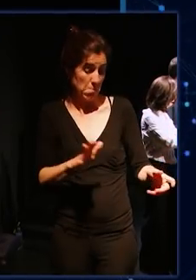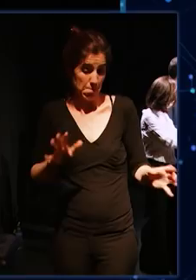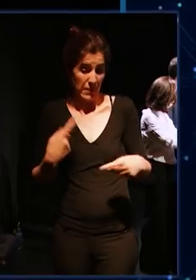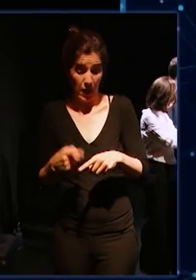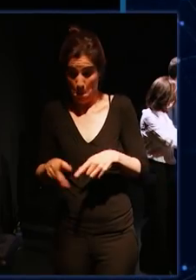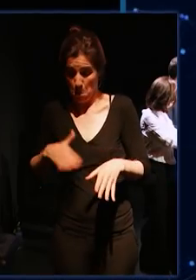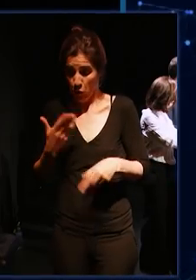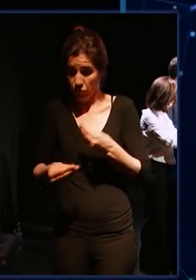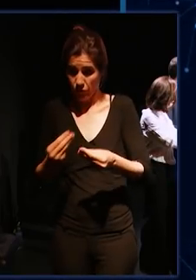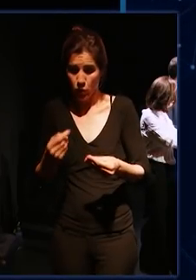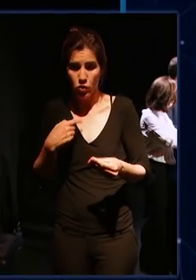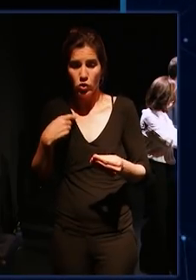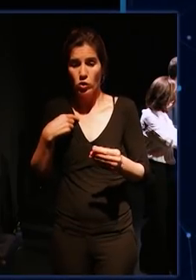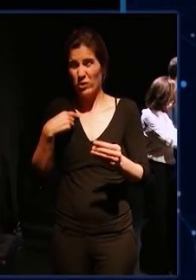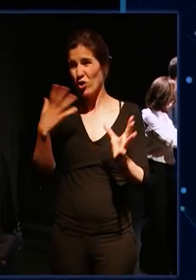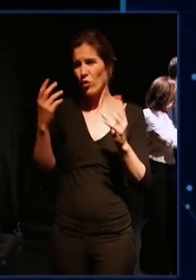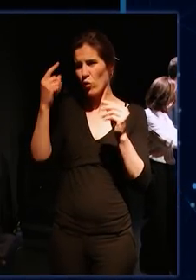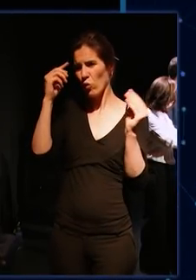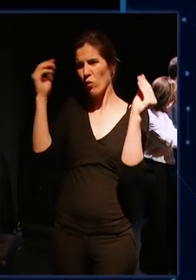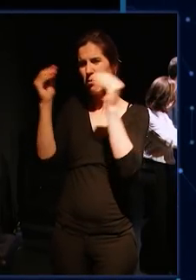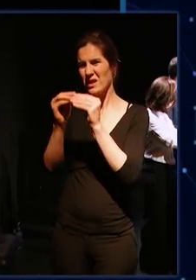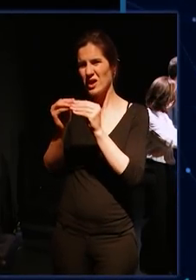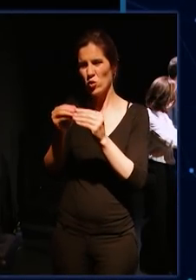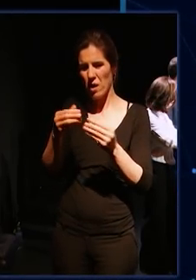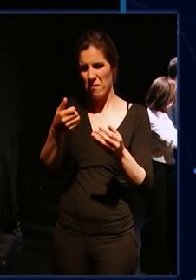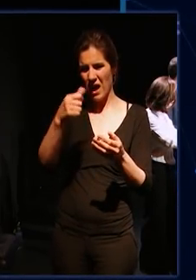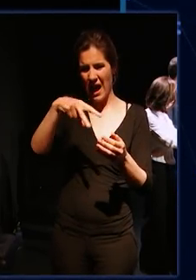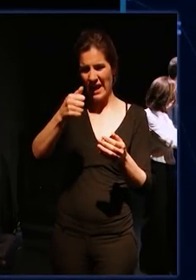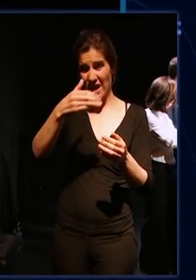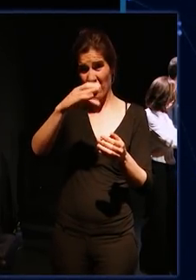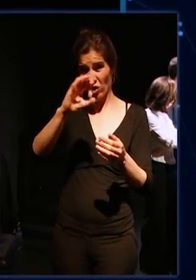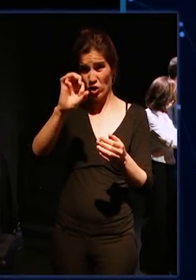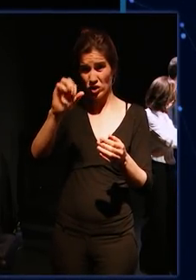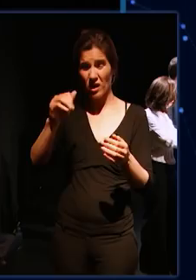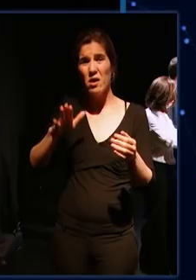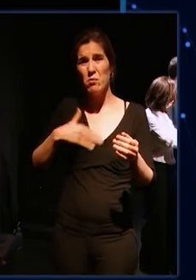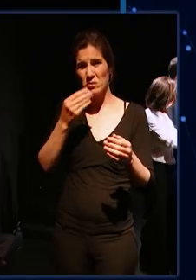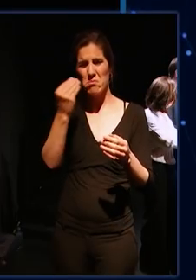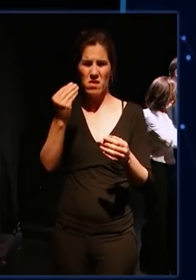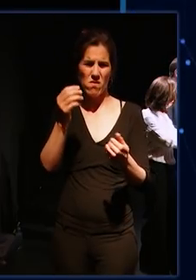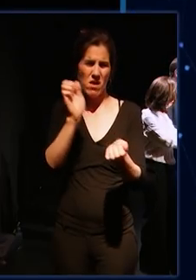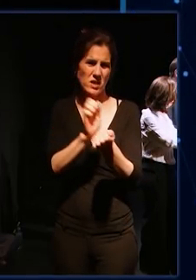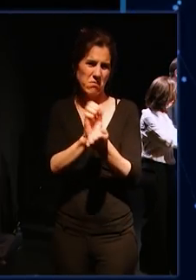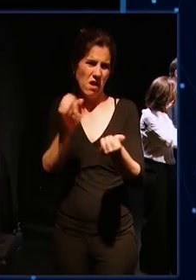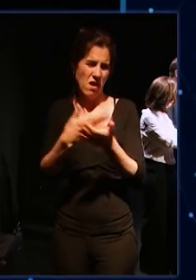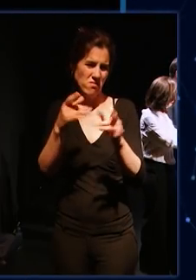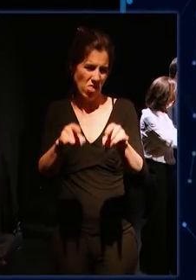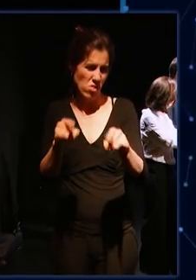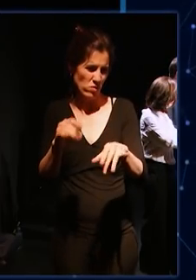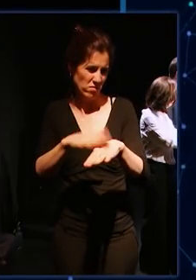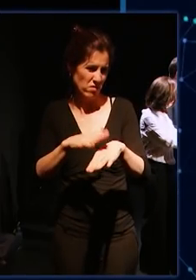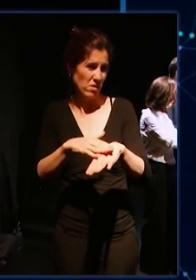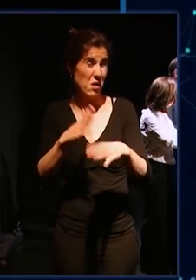però comparteixo amb l'Anna Costa que això s'hagués pogut esperar a la Constitució del nou Ajuntament i més quan aquest